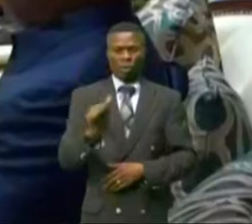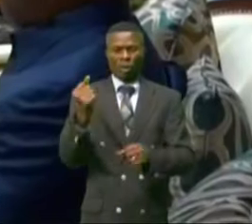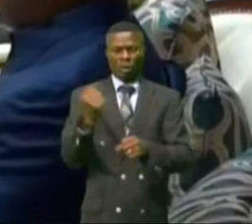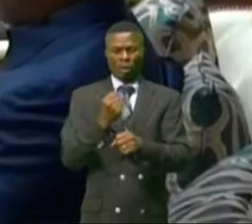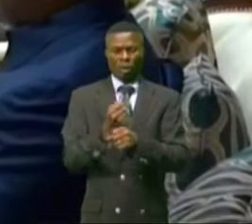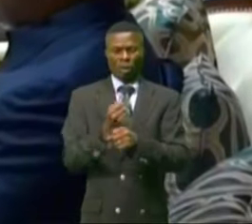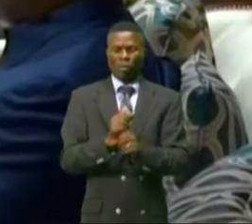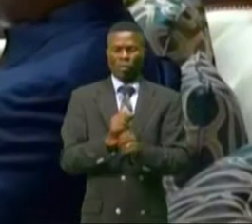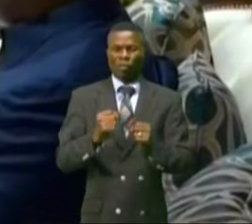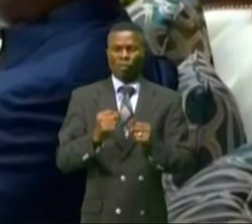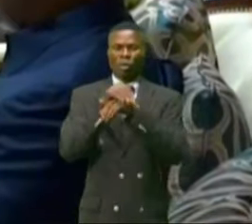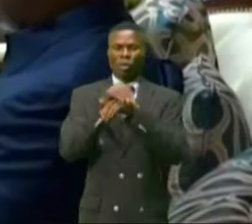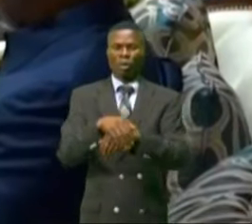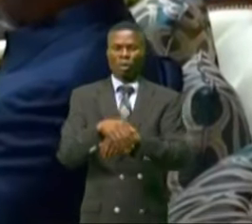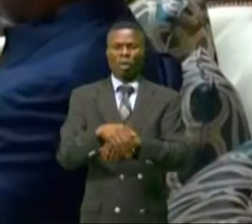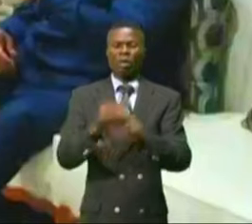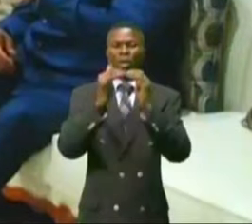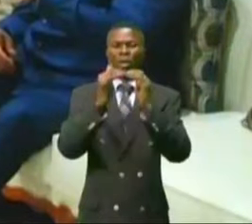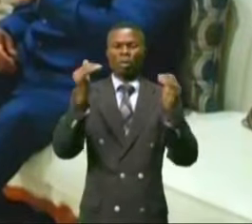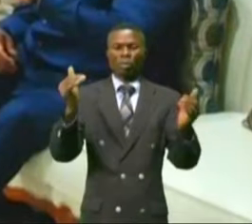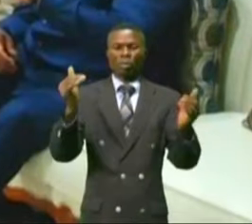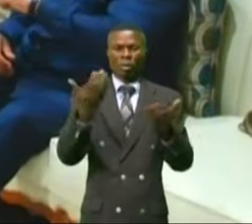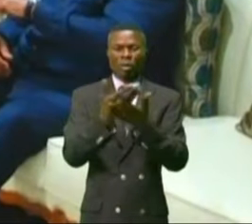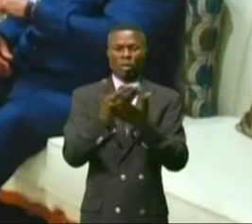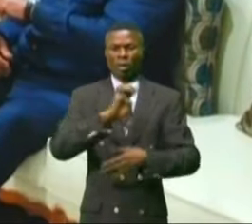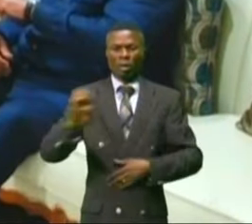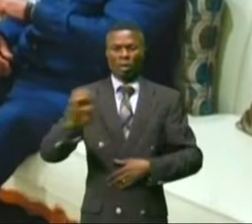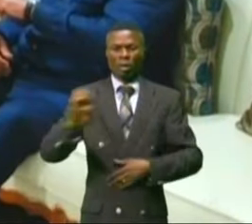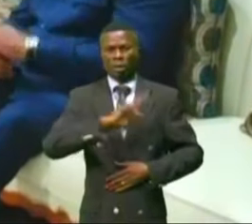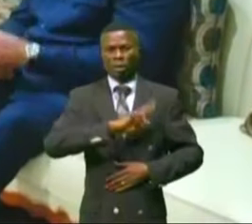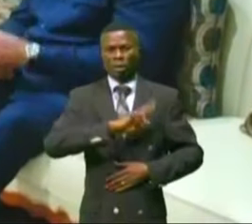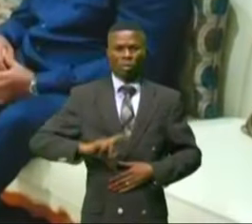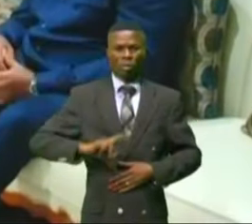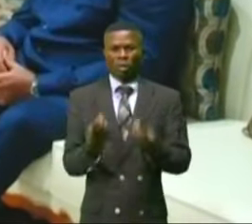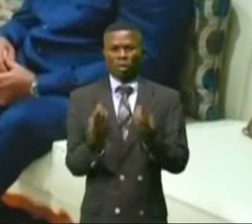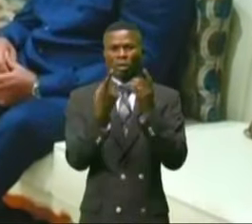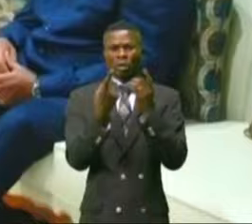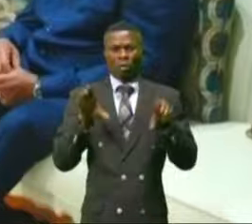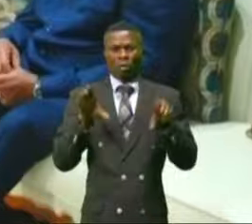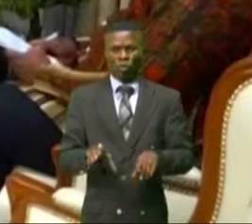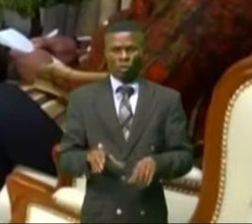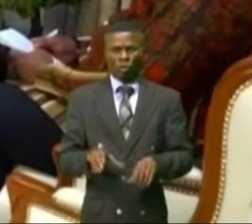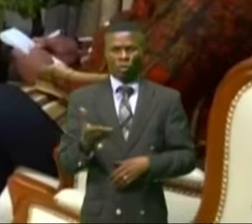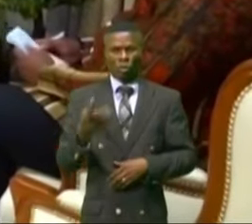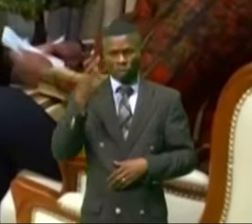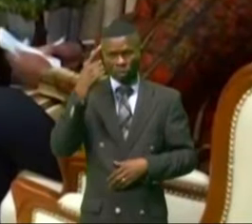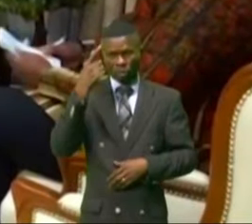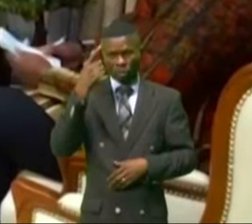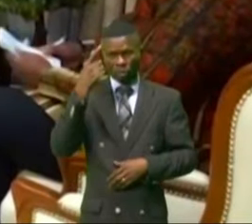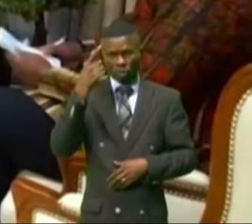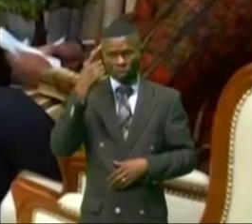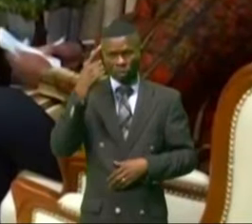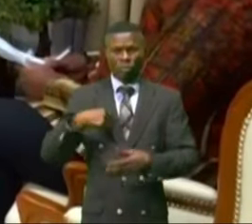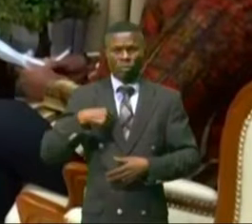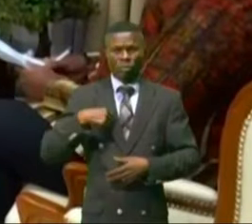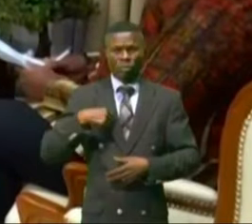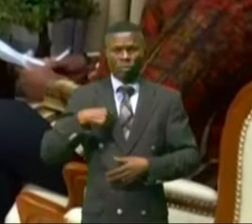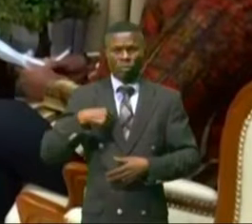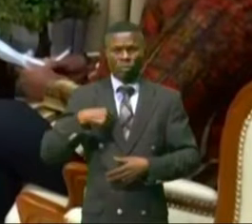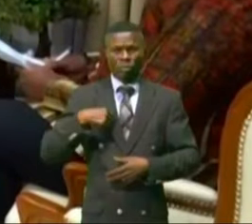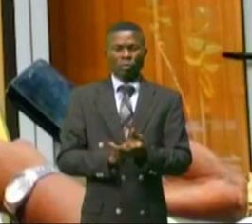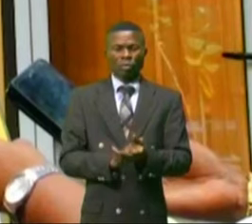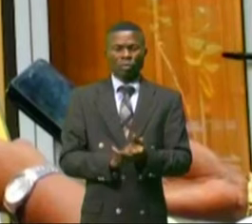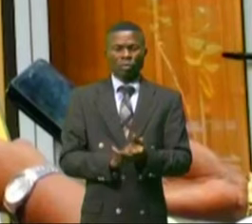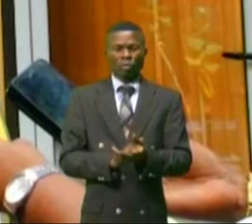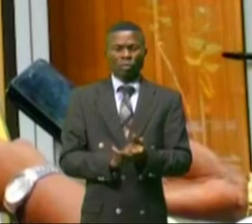contribuer pour la pacification de la partie est de la République démocratique du Congo. En fait, nous avons mené une